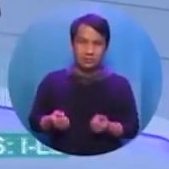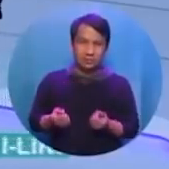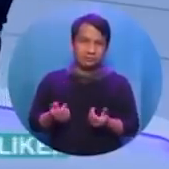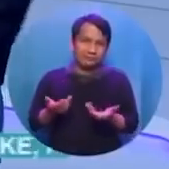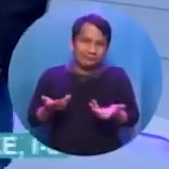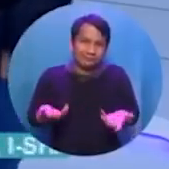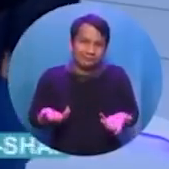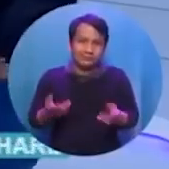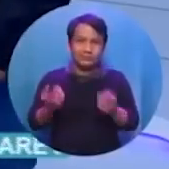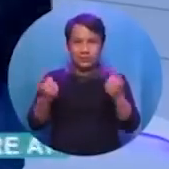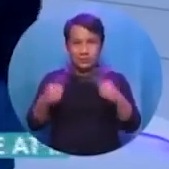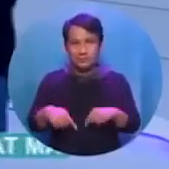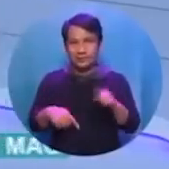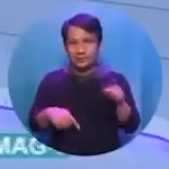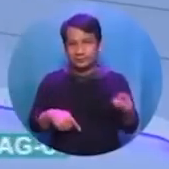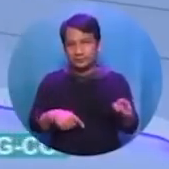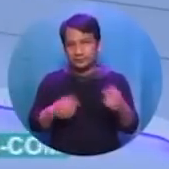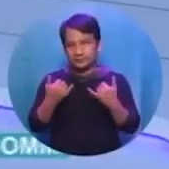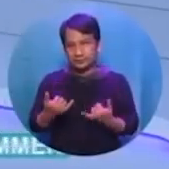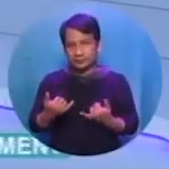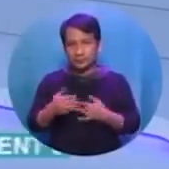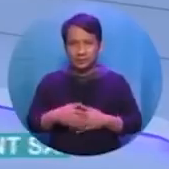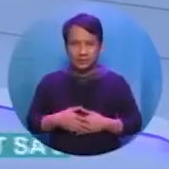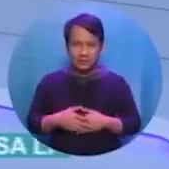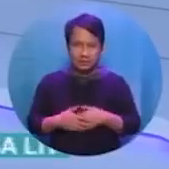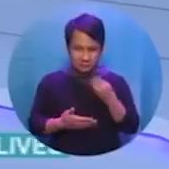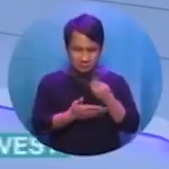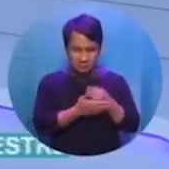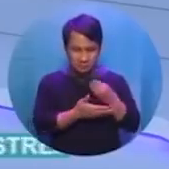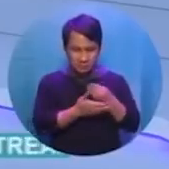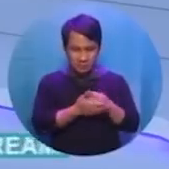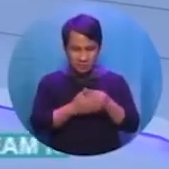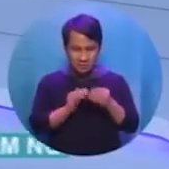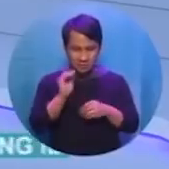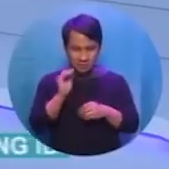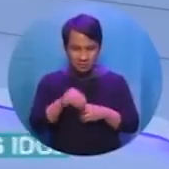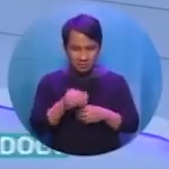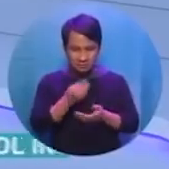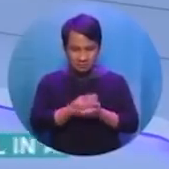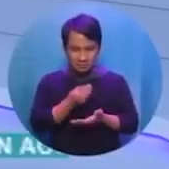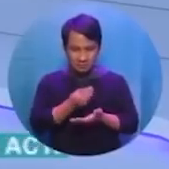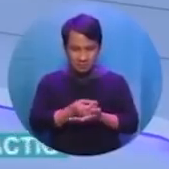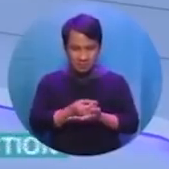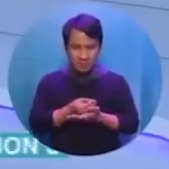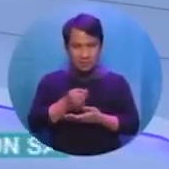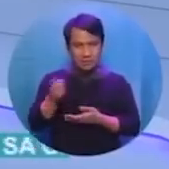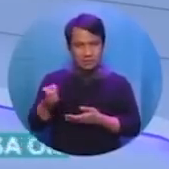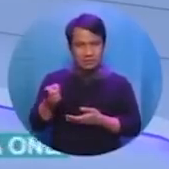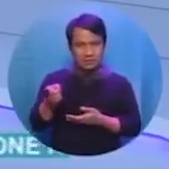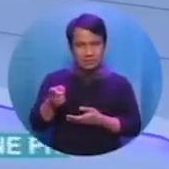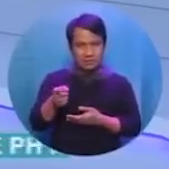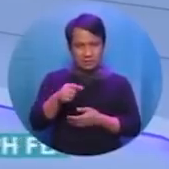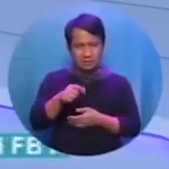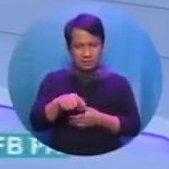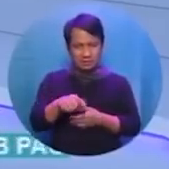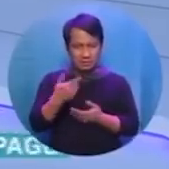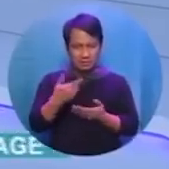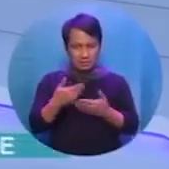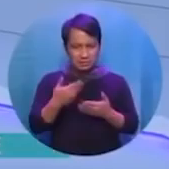pa. Ganun ang nangyari ngayon. Yung palay nandun na sa tuktok ng ano niya eh. Ng tao yung tuka. Oh.